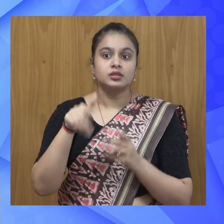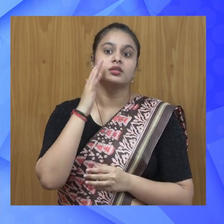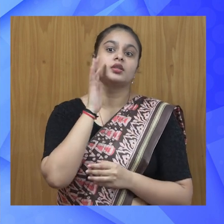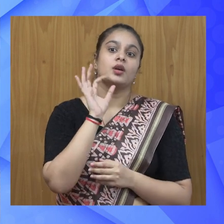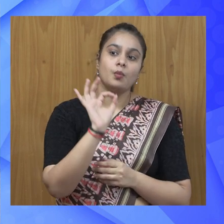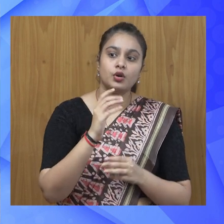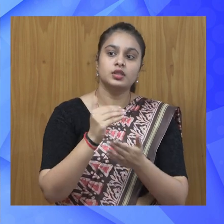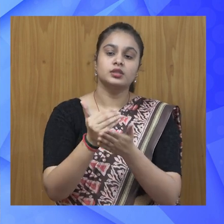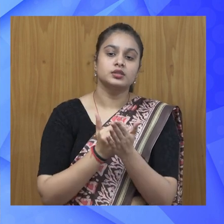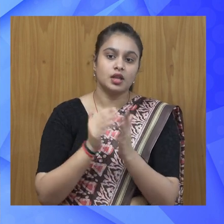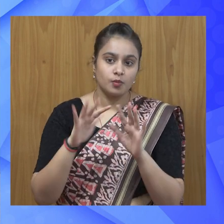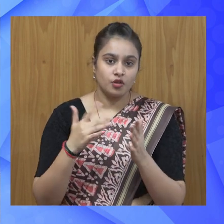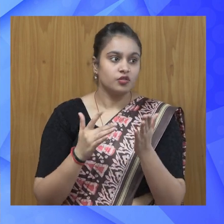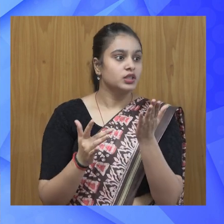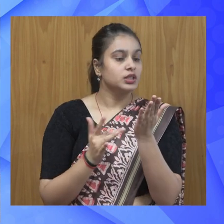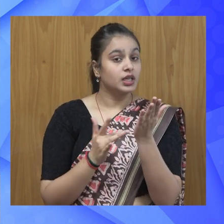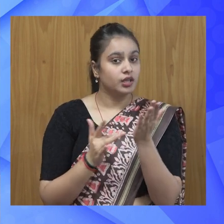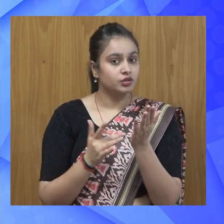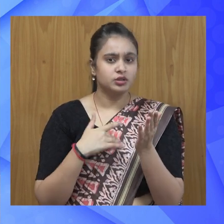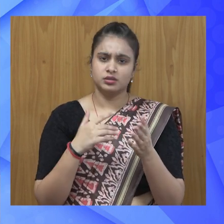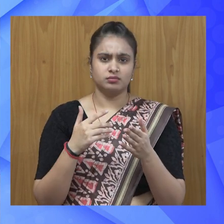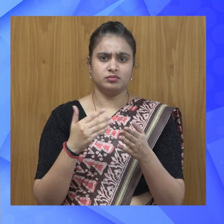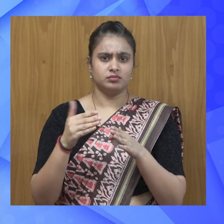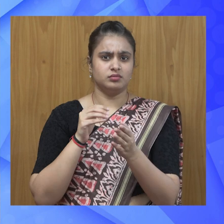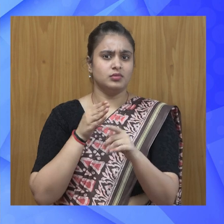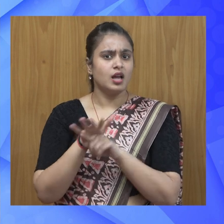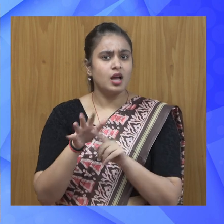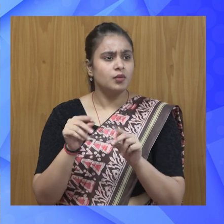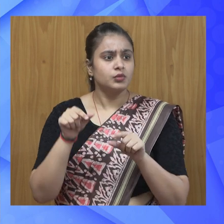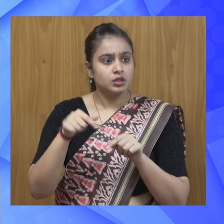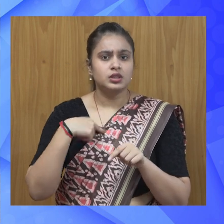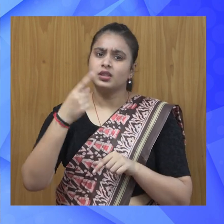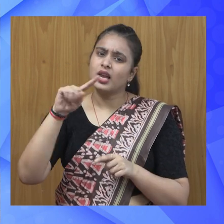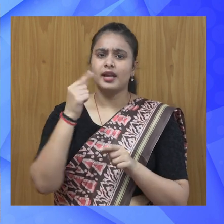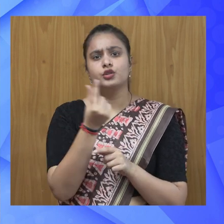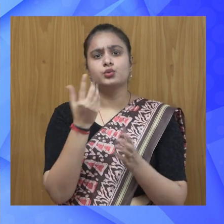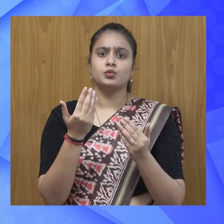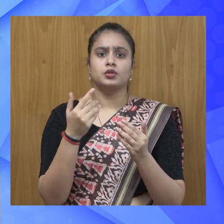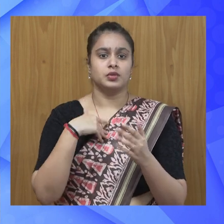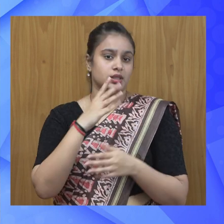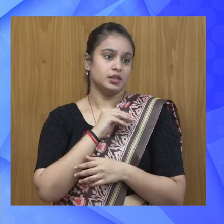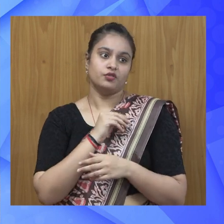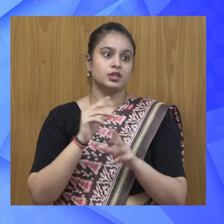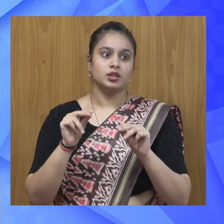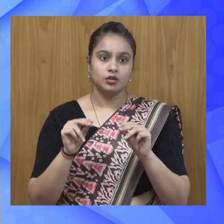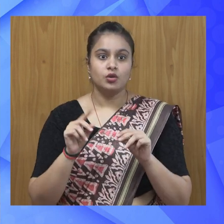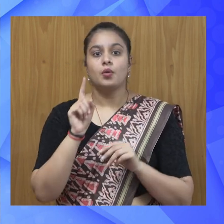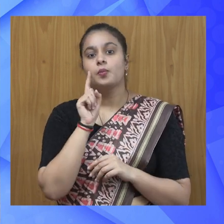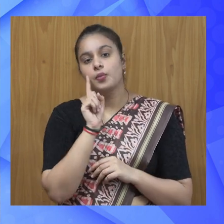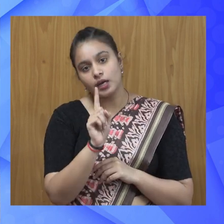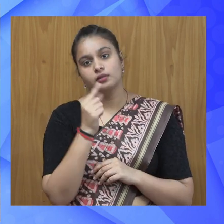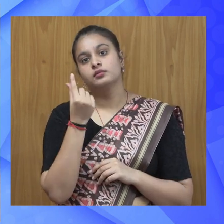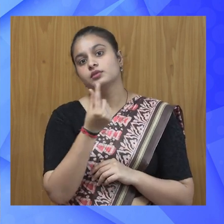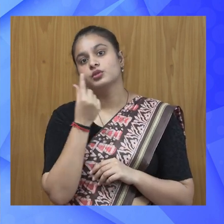सेफ रखना. Technology is not harmful unless you make right use of it. इसे डरने की जरूरत नहीं है, पर ध्यान